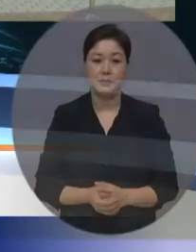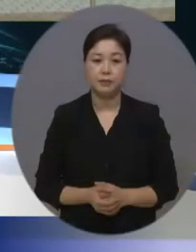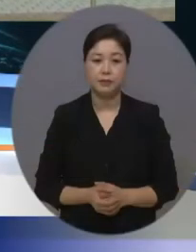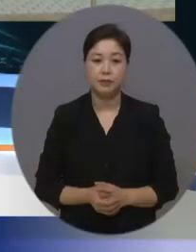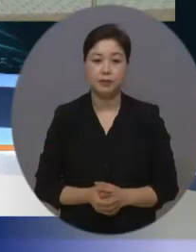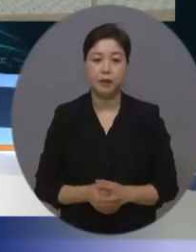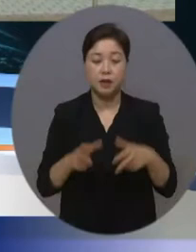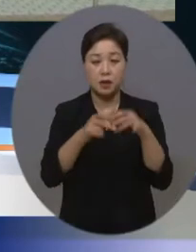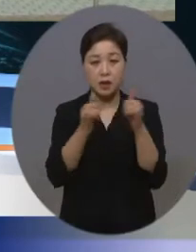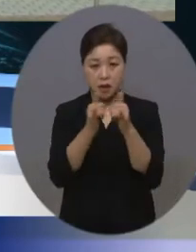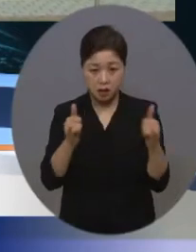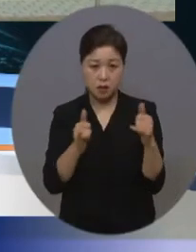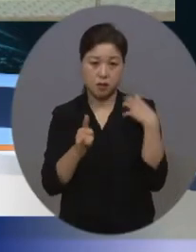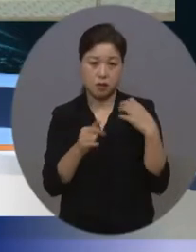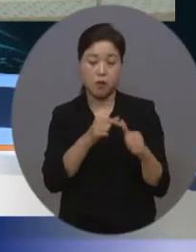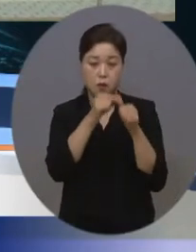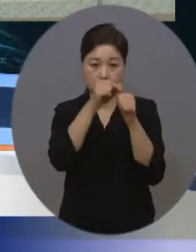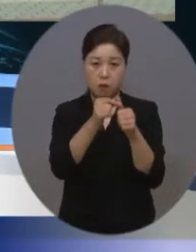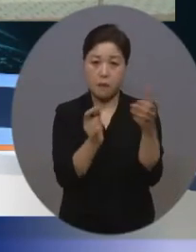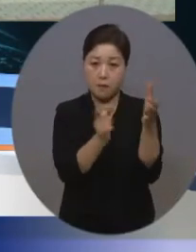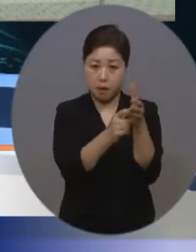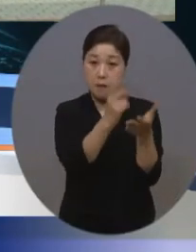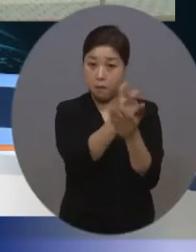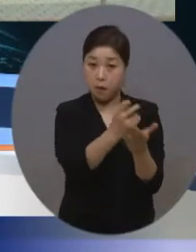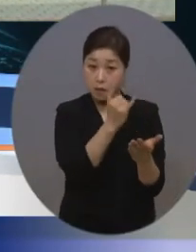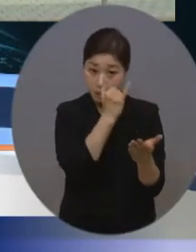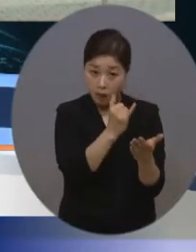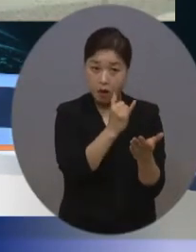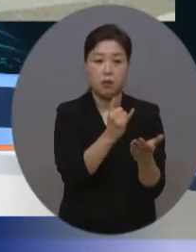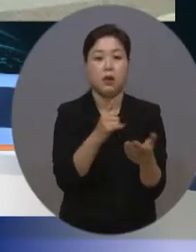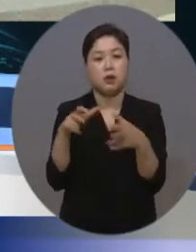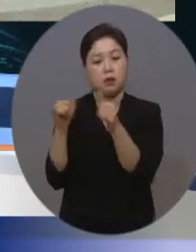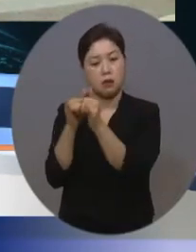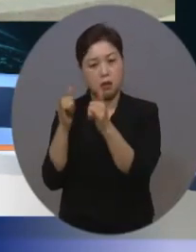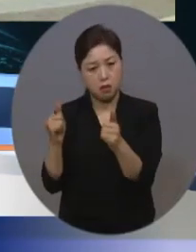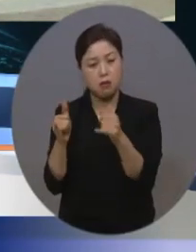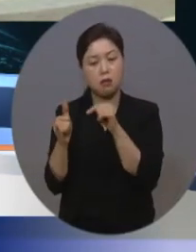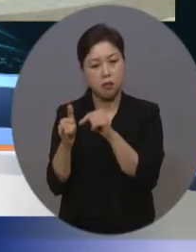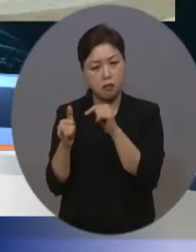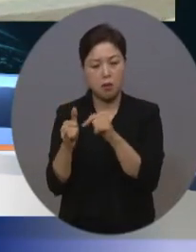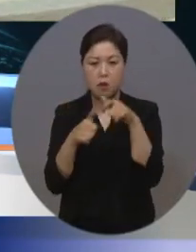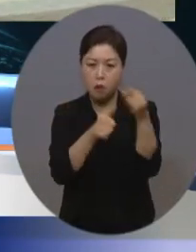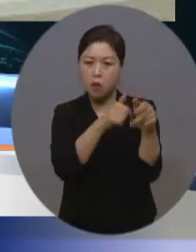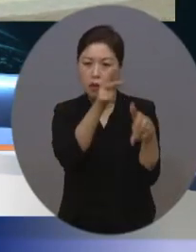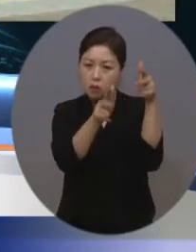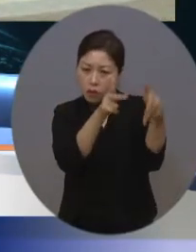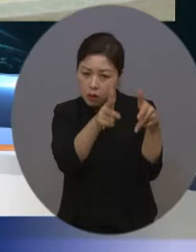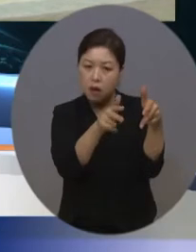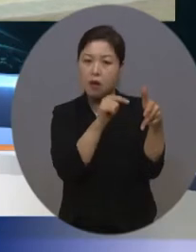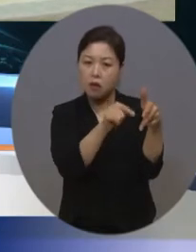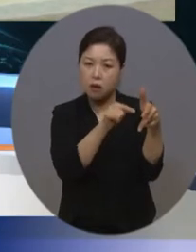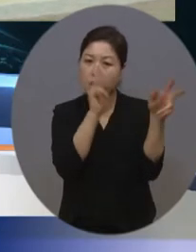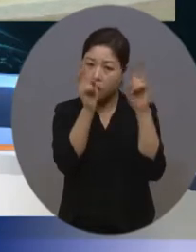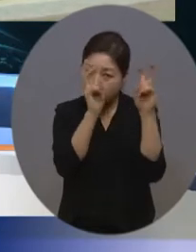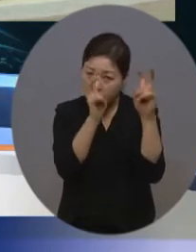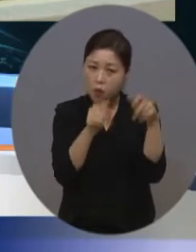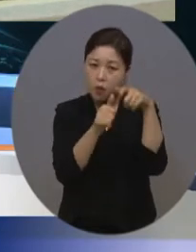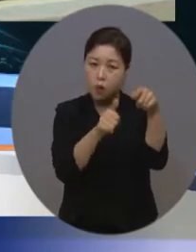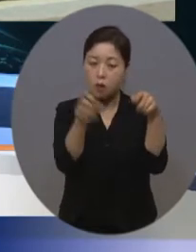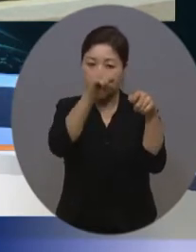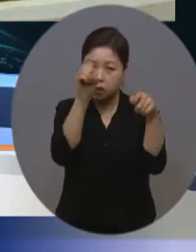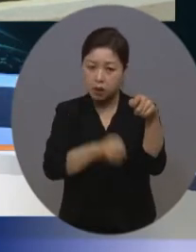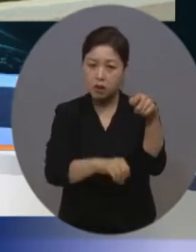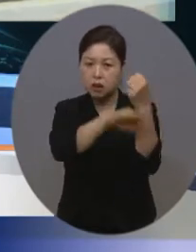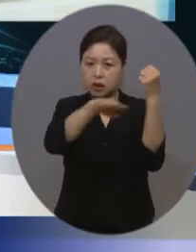법적으로 장애인의 의무고용을 명시하고 있지만 사실상 장애인 의무고용 사업체의 장애인 고용률은 기준